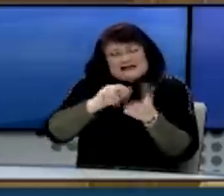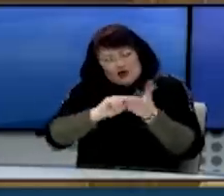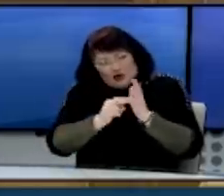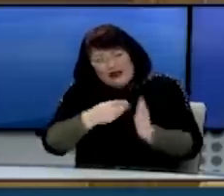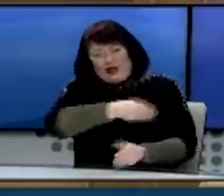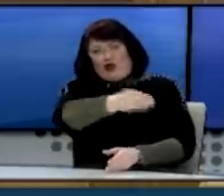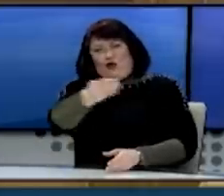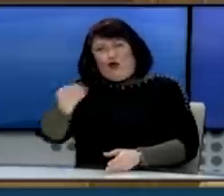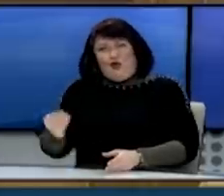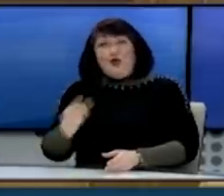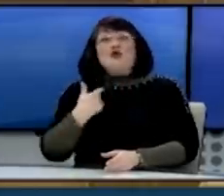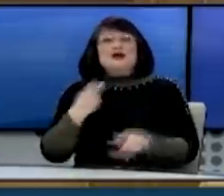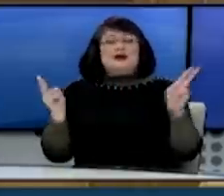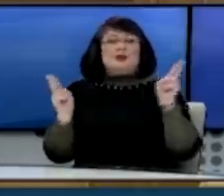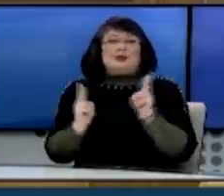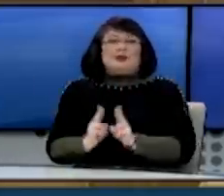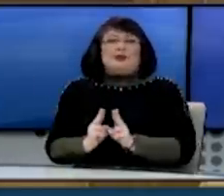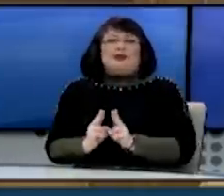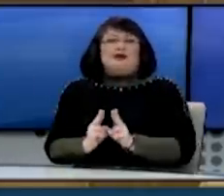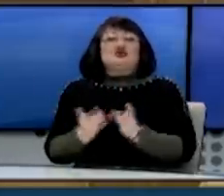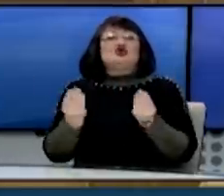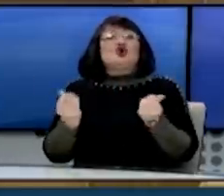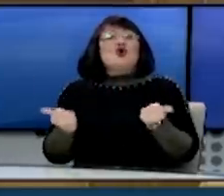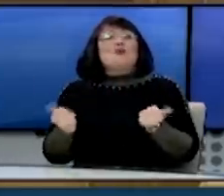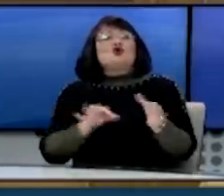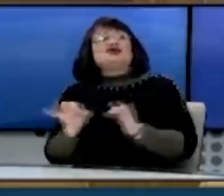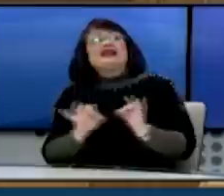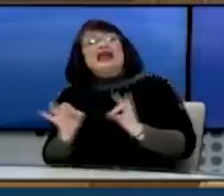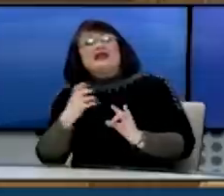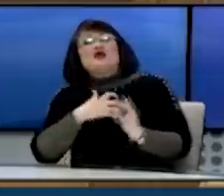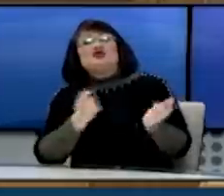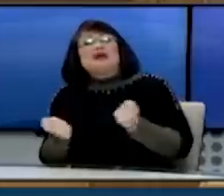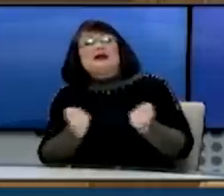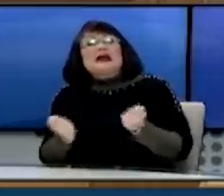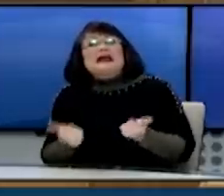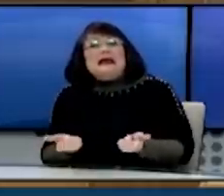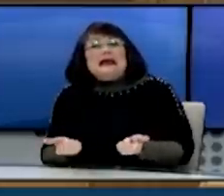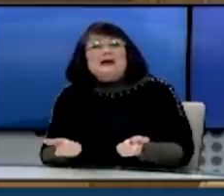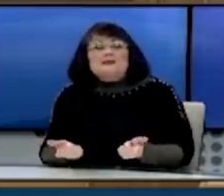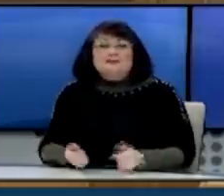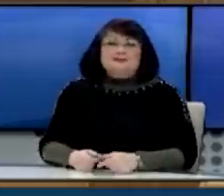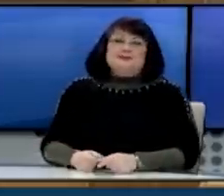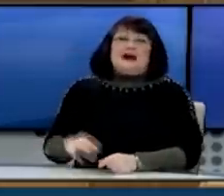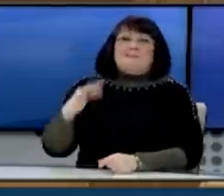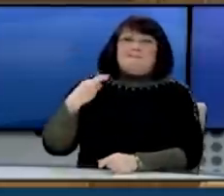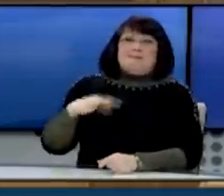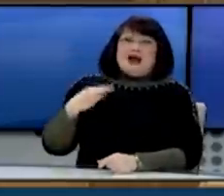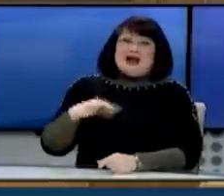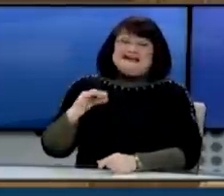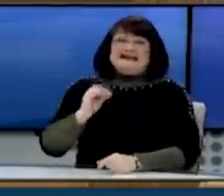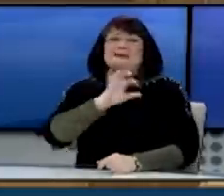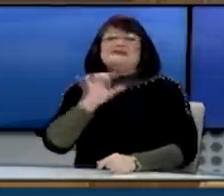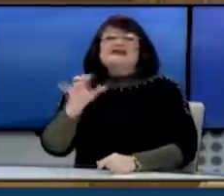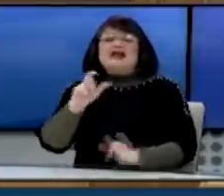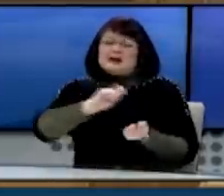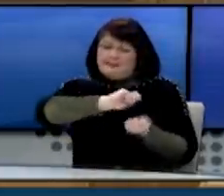αβέρτα, αλλά συμπυκνώνει και μια ολόκληρη στρατηγική. Τη στρατηγική της λεγόμενης πράσινης